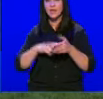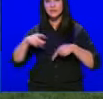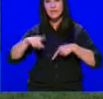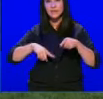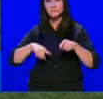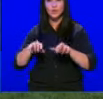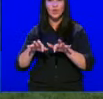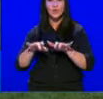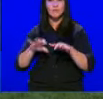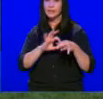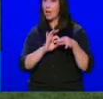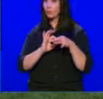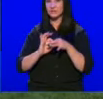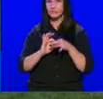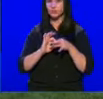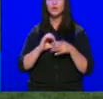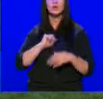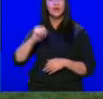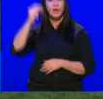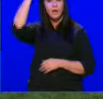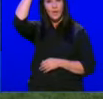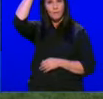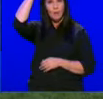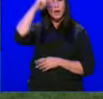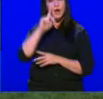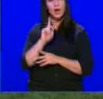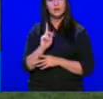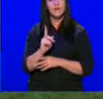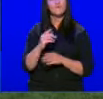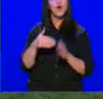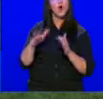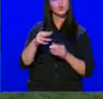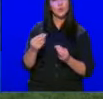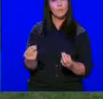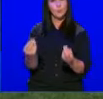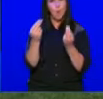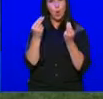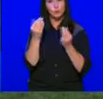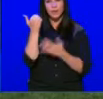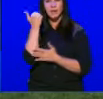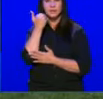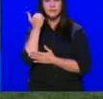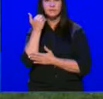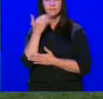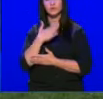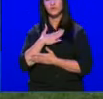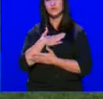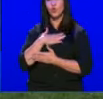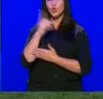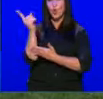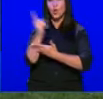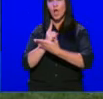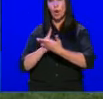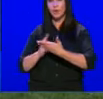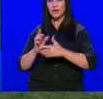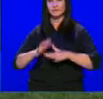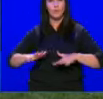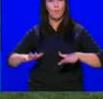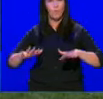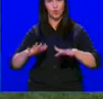транспортна и дигитална свързаност, и България трябва още по-добре да се възползва от своето географско положение.